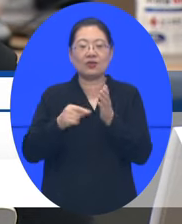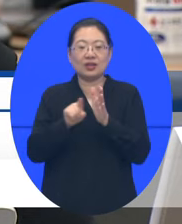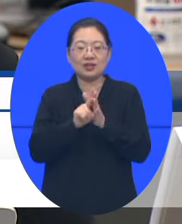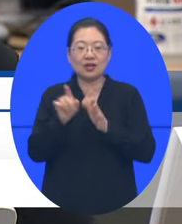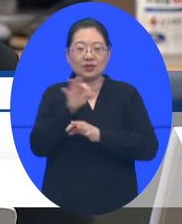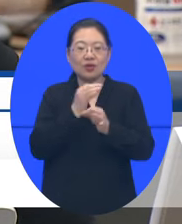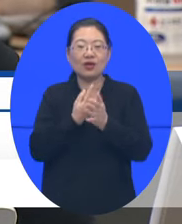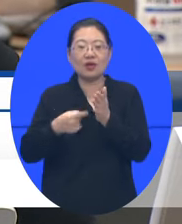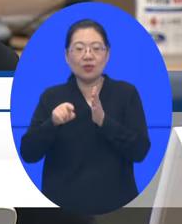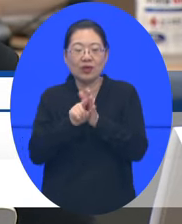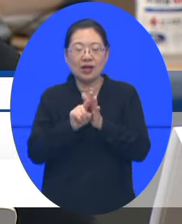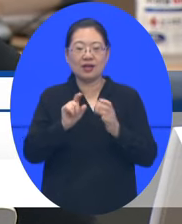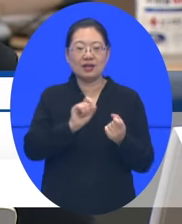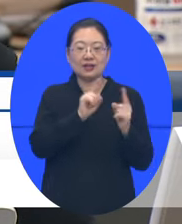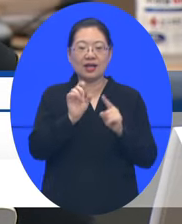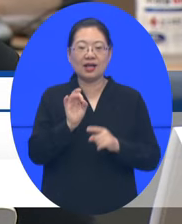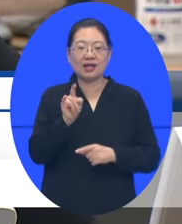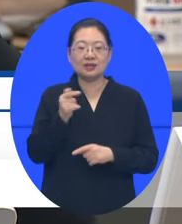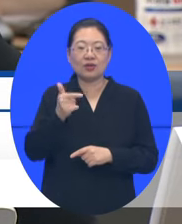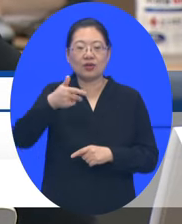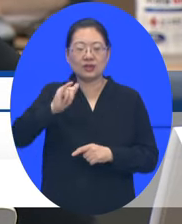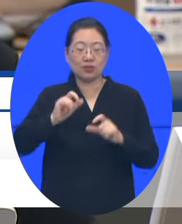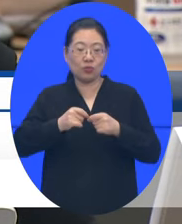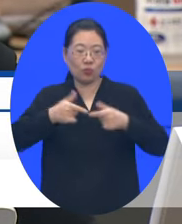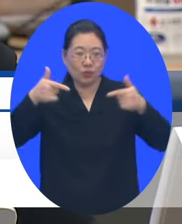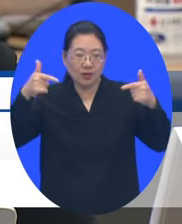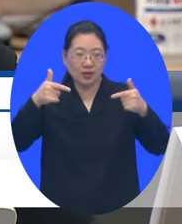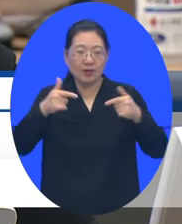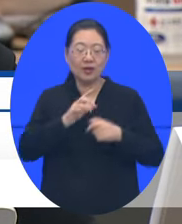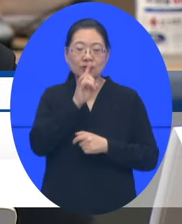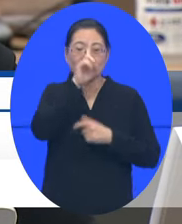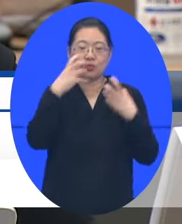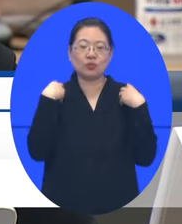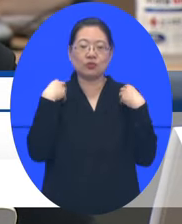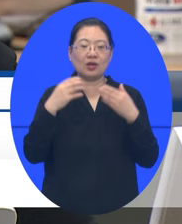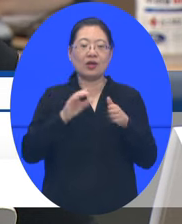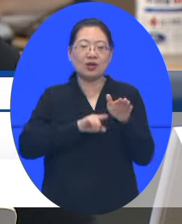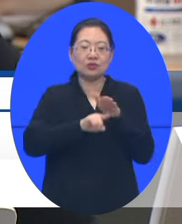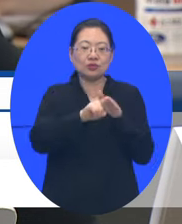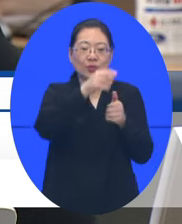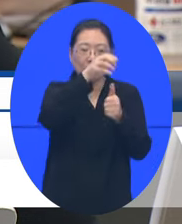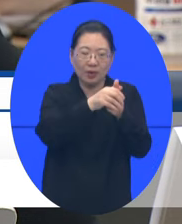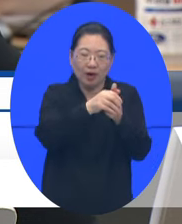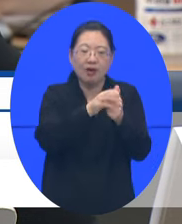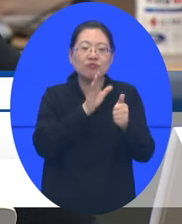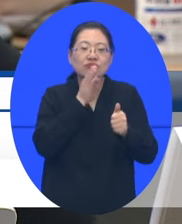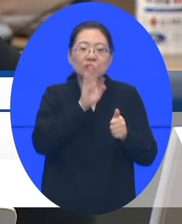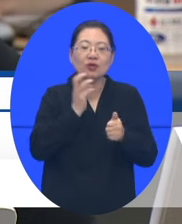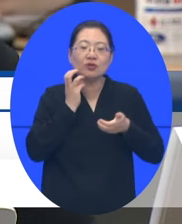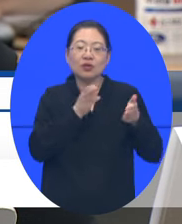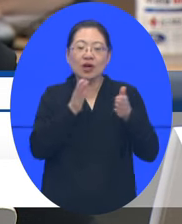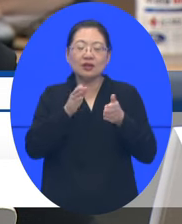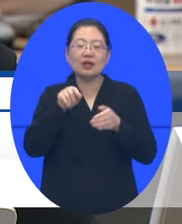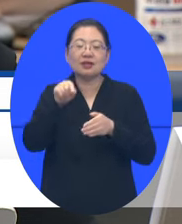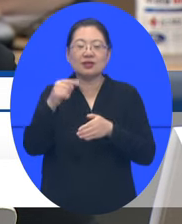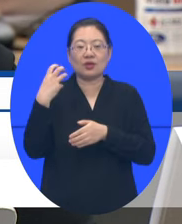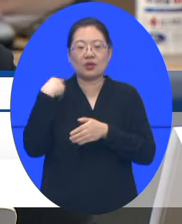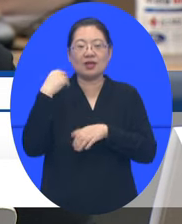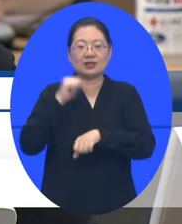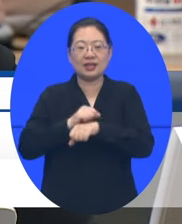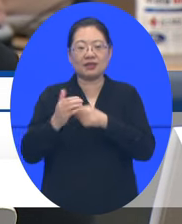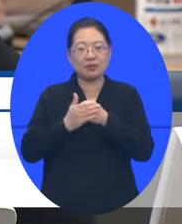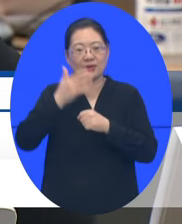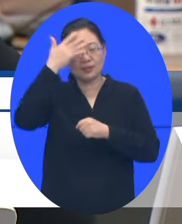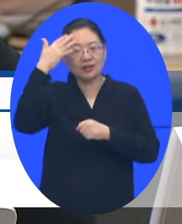우리 기업들을 위해서라도 우리 경제를 위해서라도 재생에너지 확대는 중앙정부가 주도적으로 해야 되는 역할인데 경기도라도